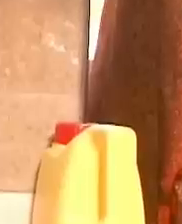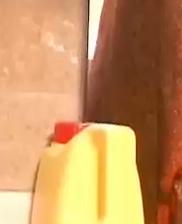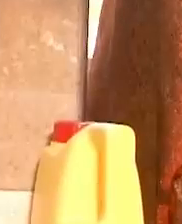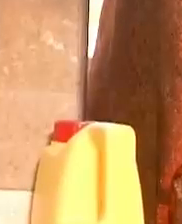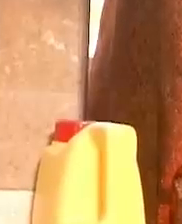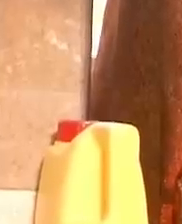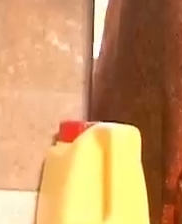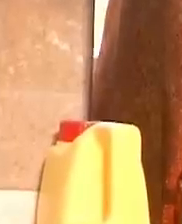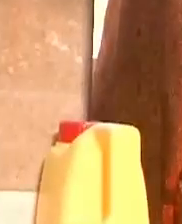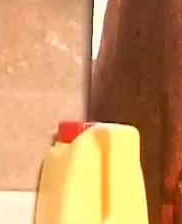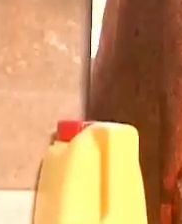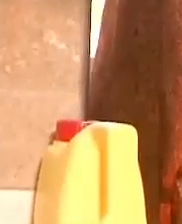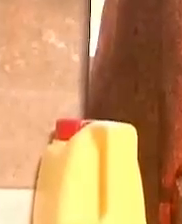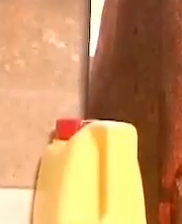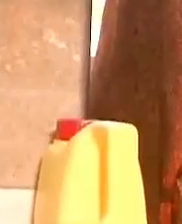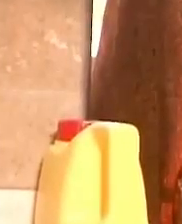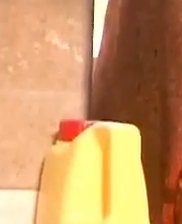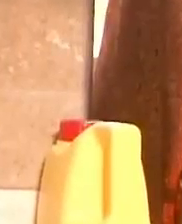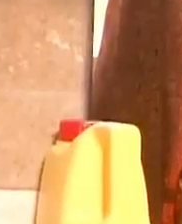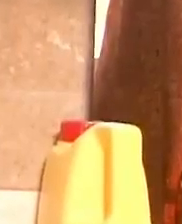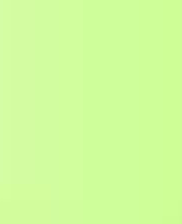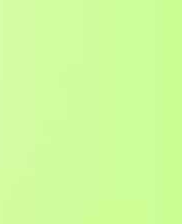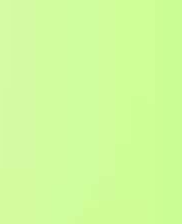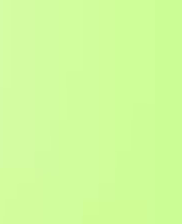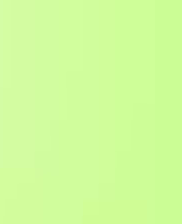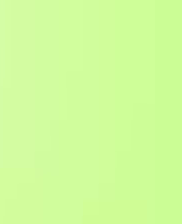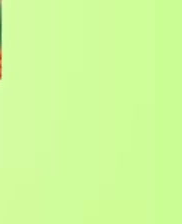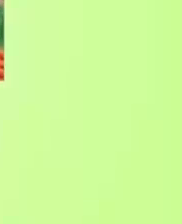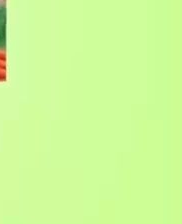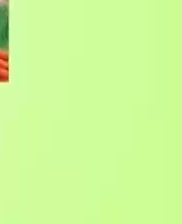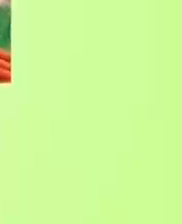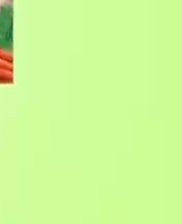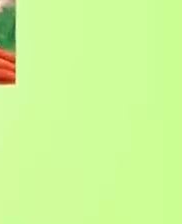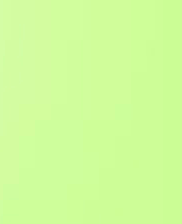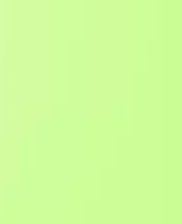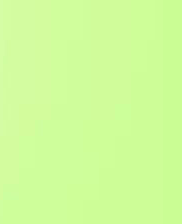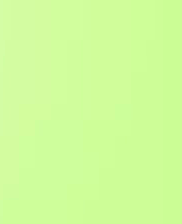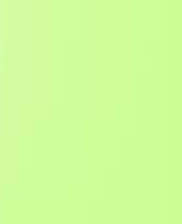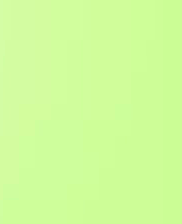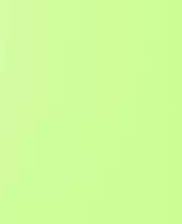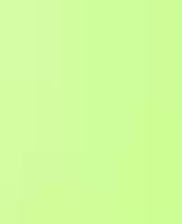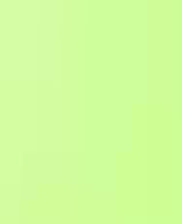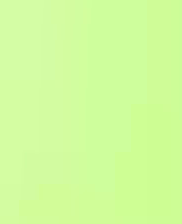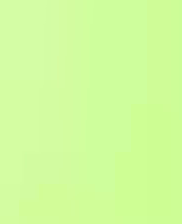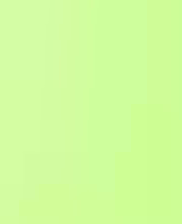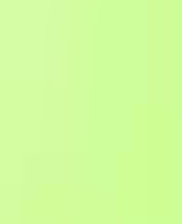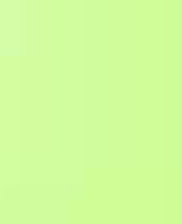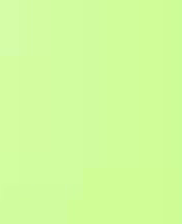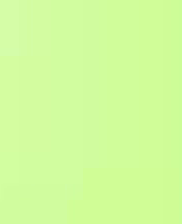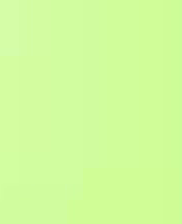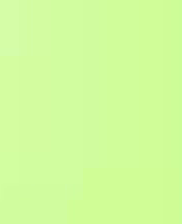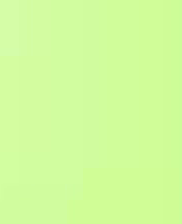Sante. Nukuri rwose mujye mwihanganira abantu. Ikirungo asante. Uba wigiye guteka inyama,